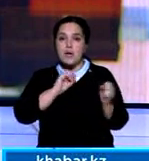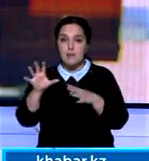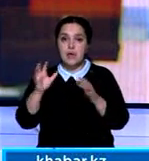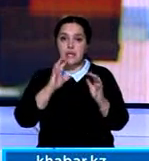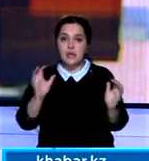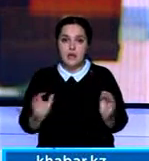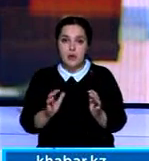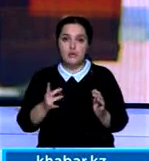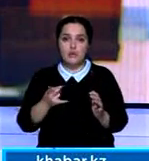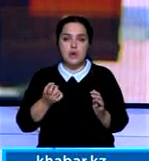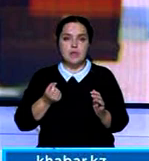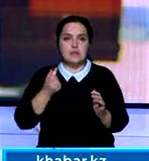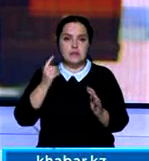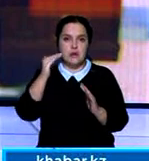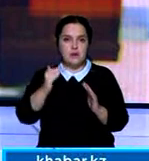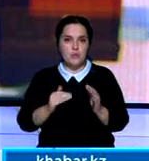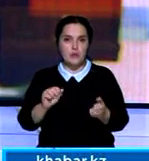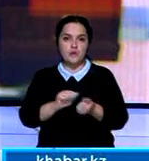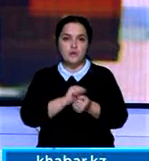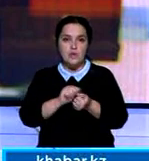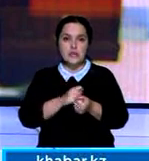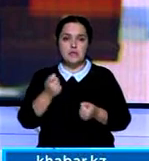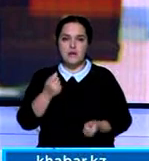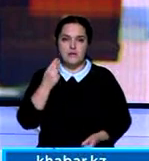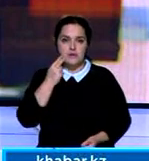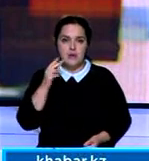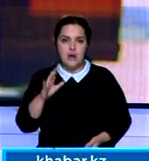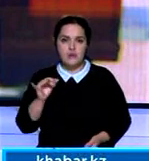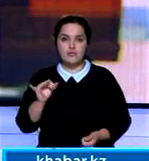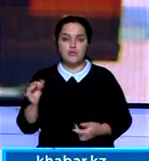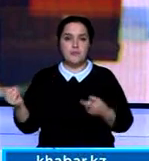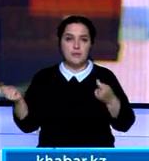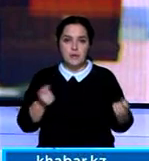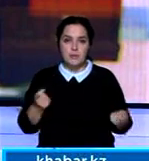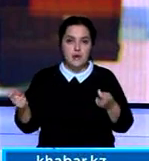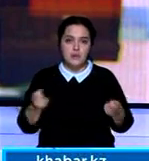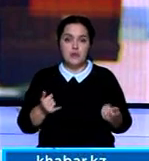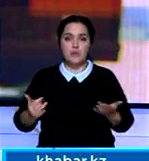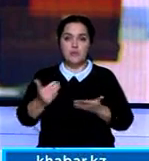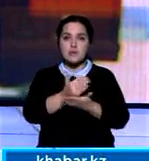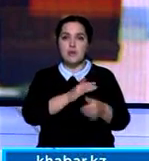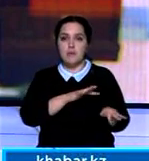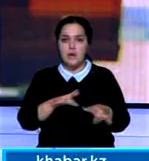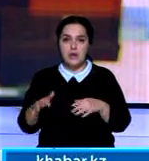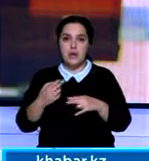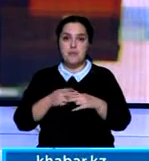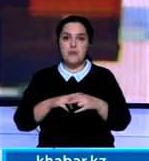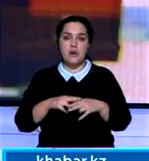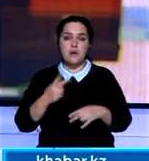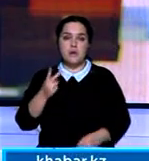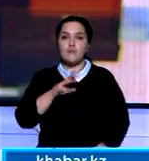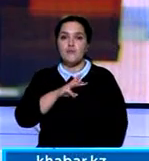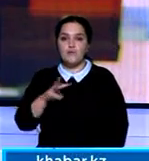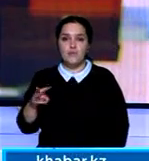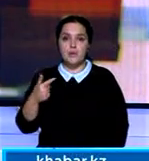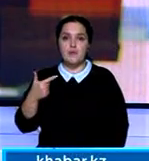на хранение, требуется несколько этапов сушки. Зерно низкого качества продолжает пребывать. В регионе разгар уборочной кампании.